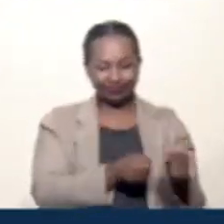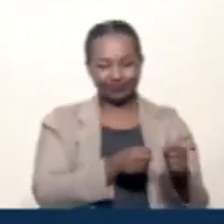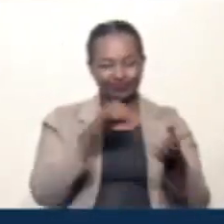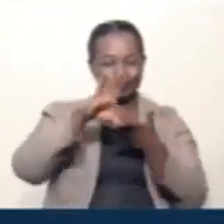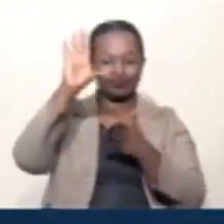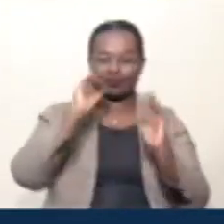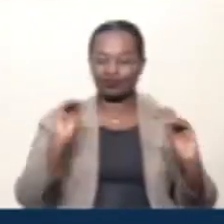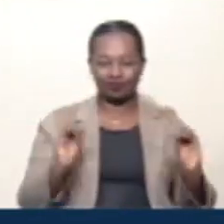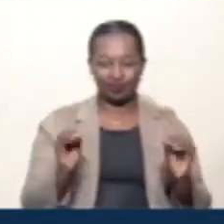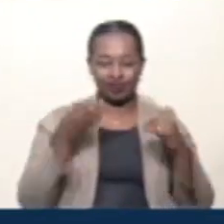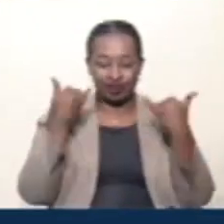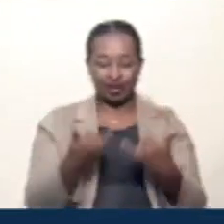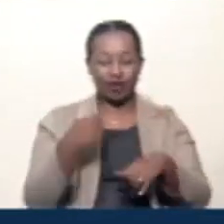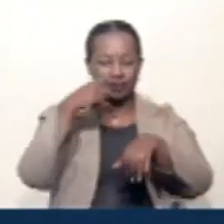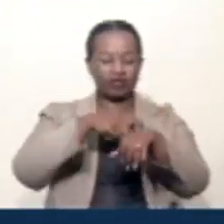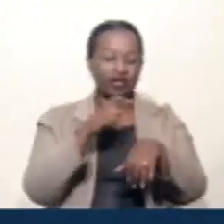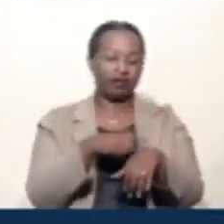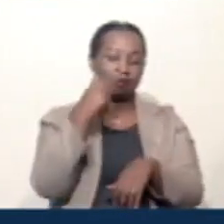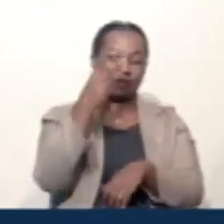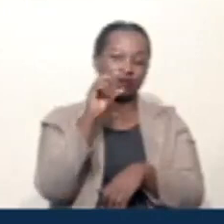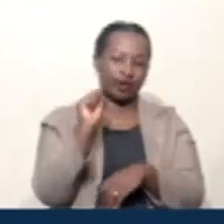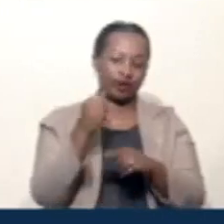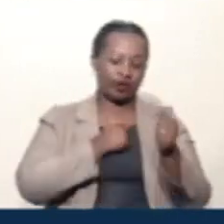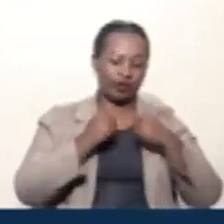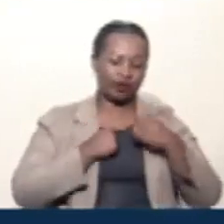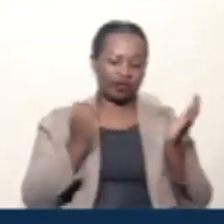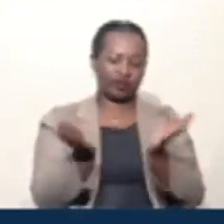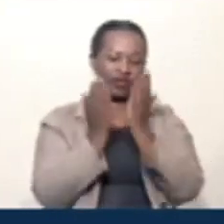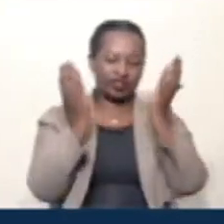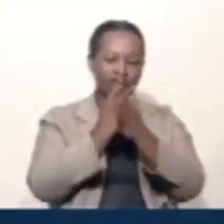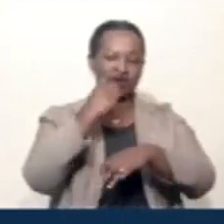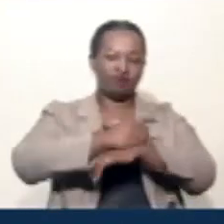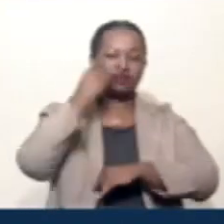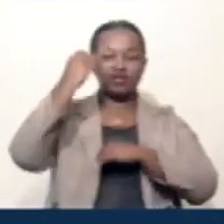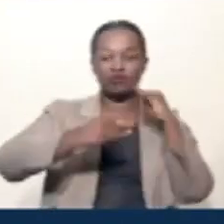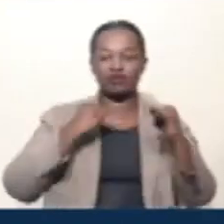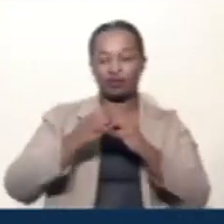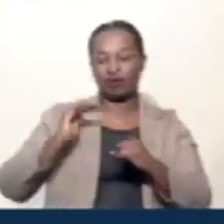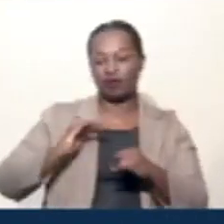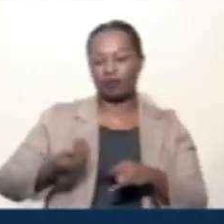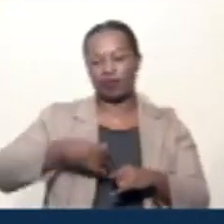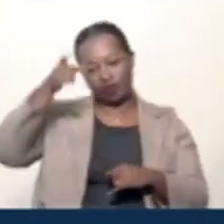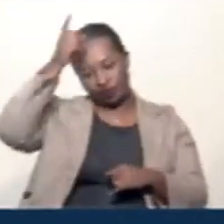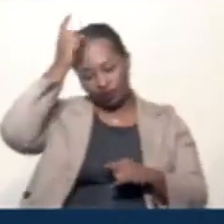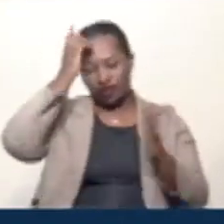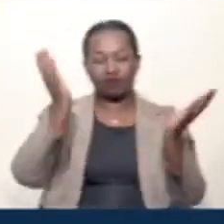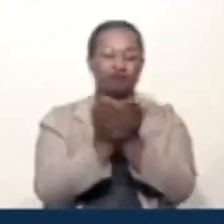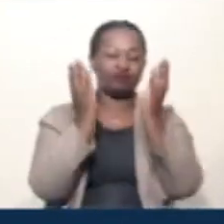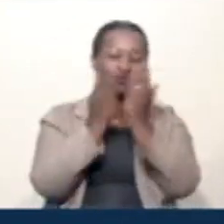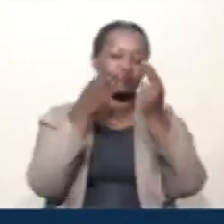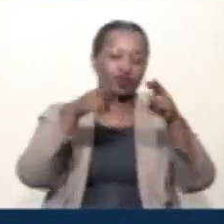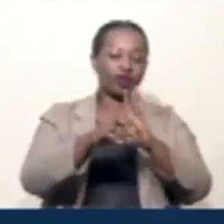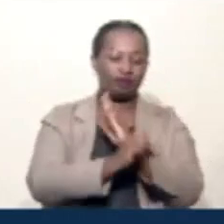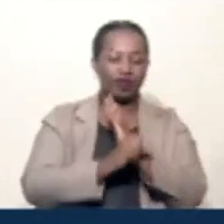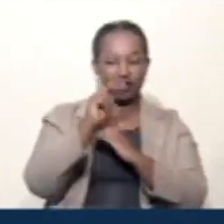Ni ku nshuro ya 25 u Rwanda rwizihiza umunsi mpuzamahanga w'umugore wo mu cyaro. Ibirori byabereye mu murenge wa Kigoma mu karere